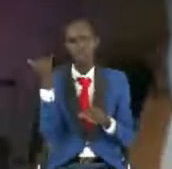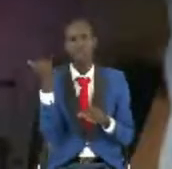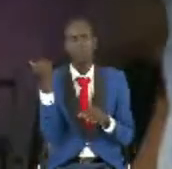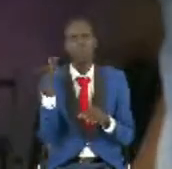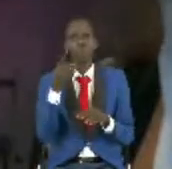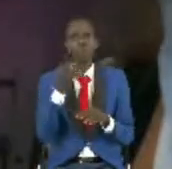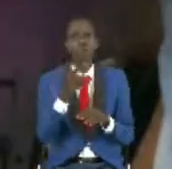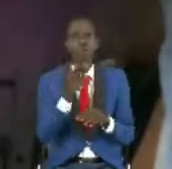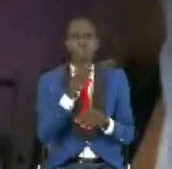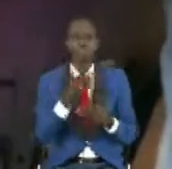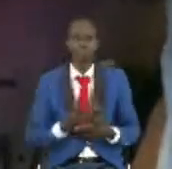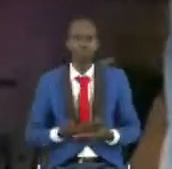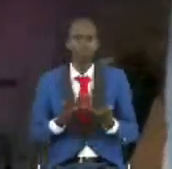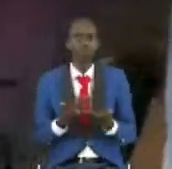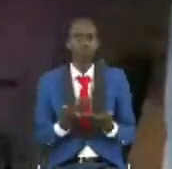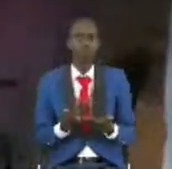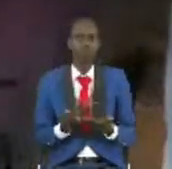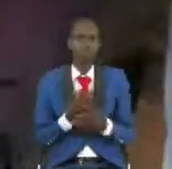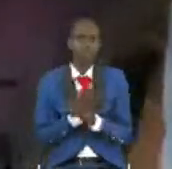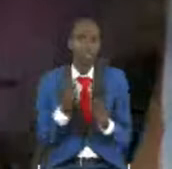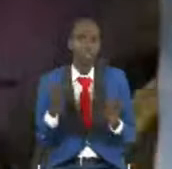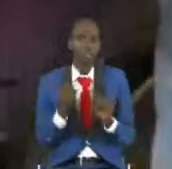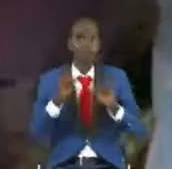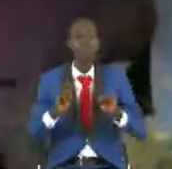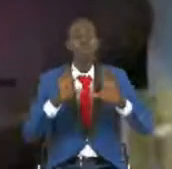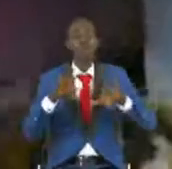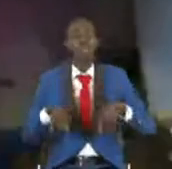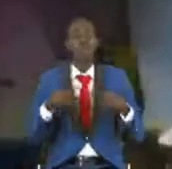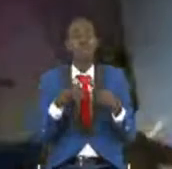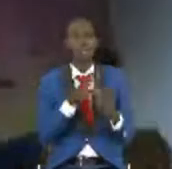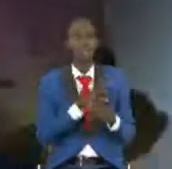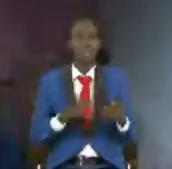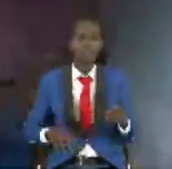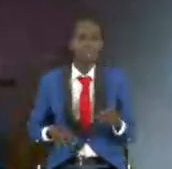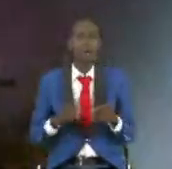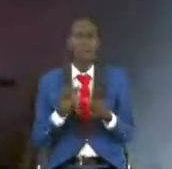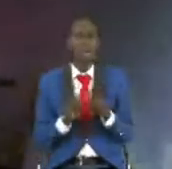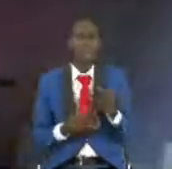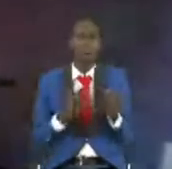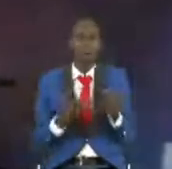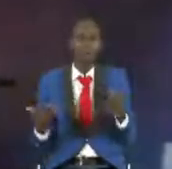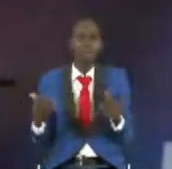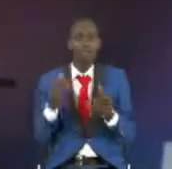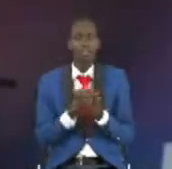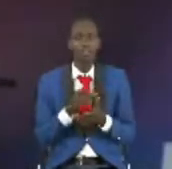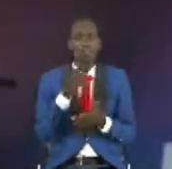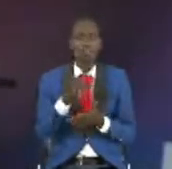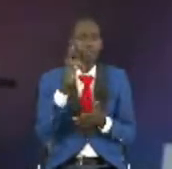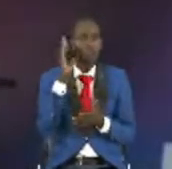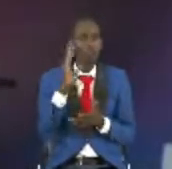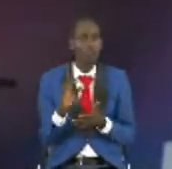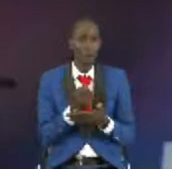Cliquez dessus. Un formulaire va s'afficher. Alors remplissez le